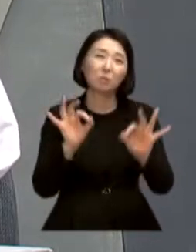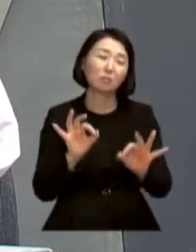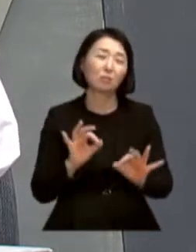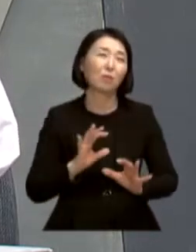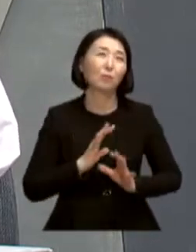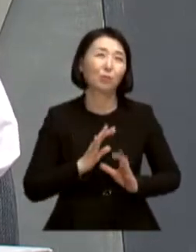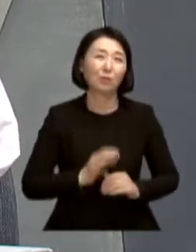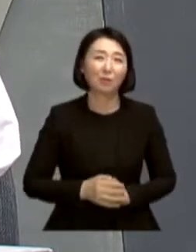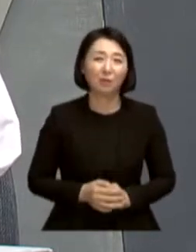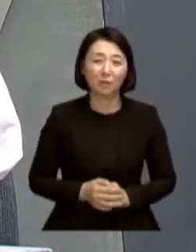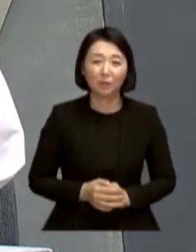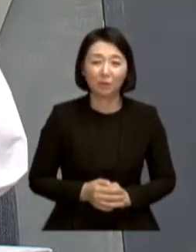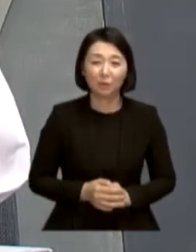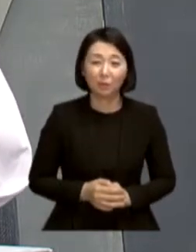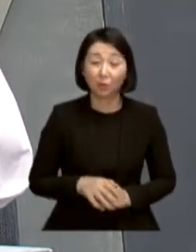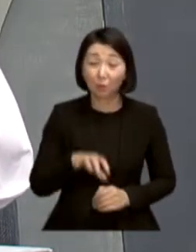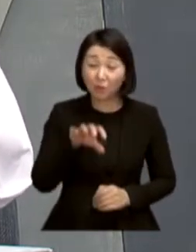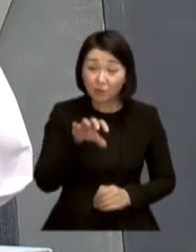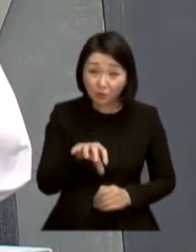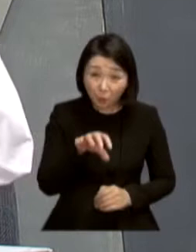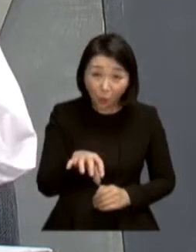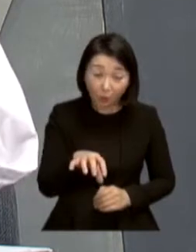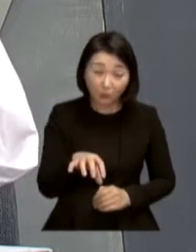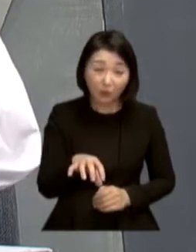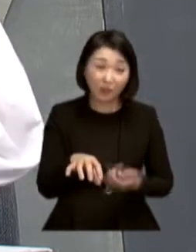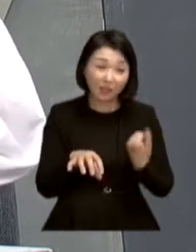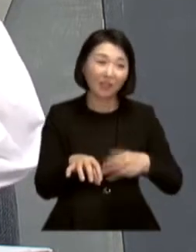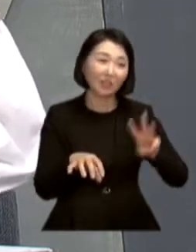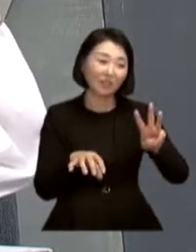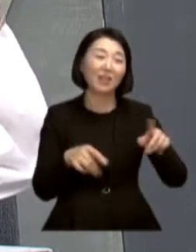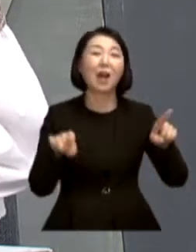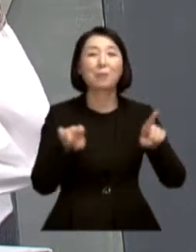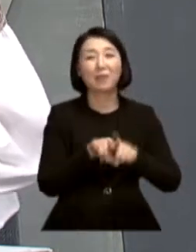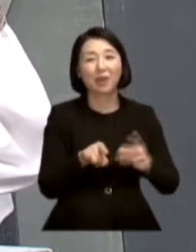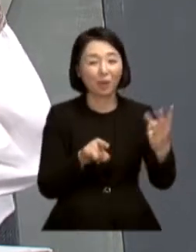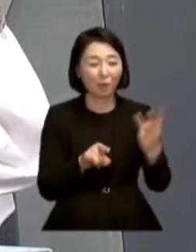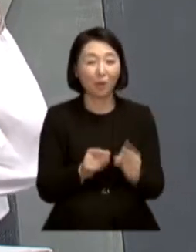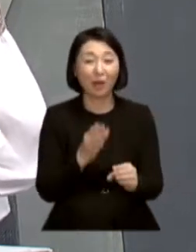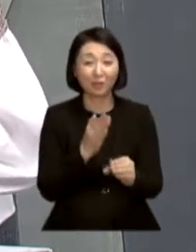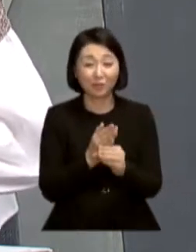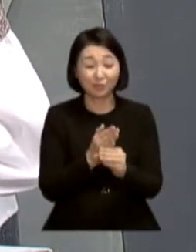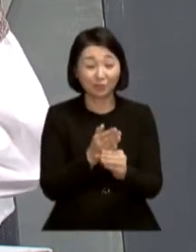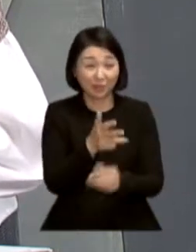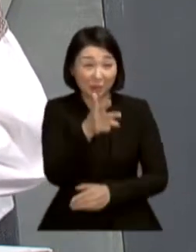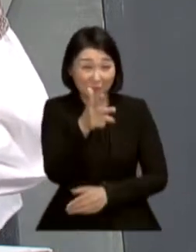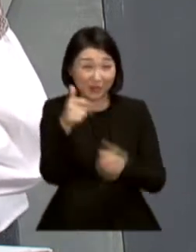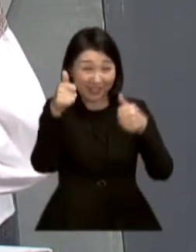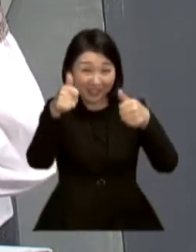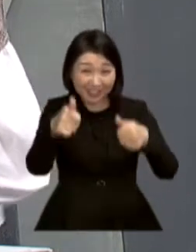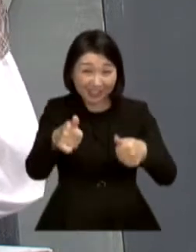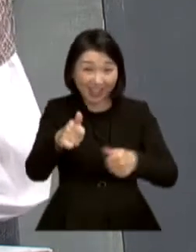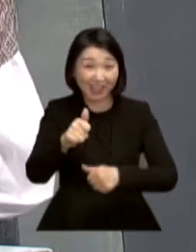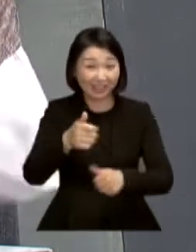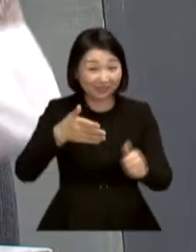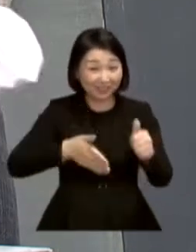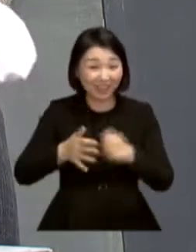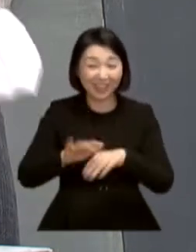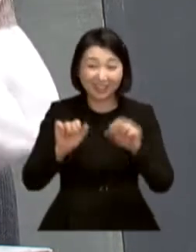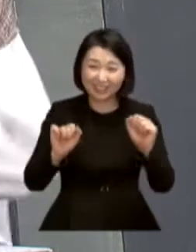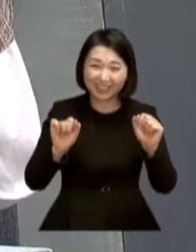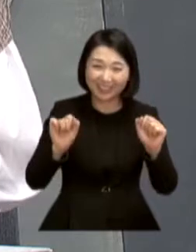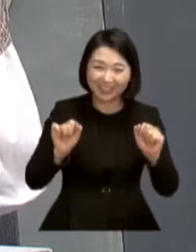상당히 놀랐었는데 네. 오늘 이 자리에 그 새 자녀분이 함께 나와 있습니다. 카메라 보고 우리 인사 한번